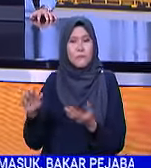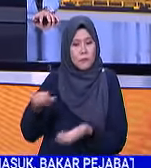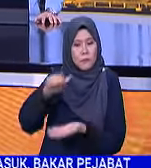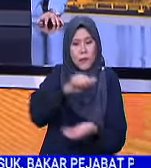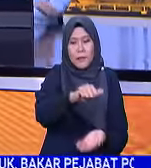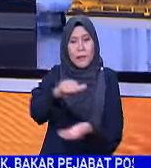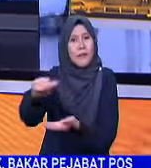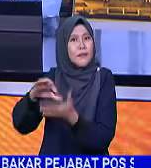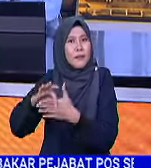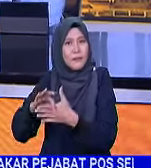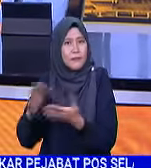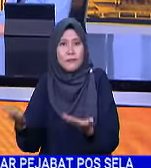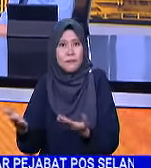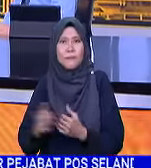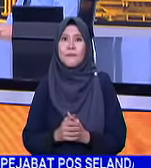hari buat?